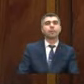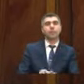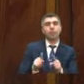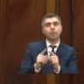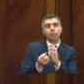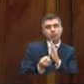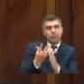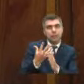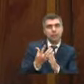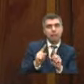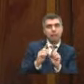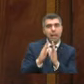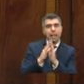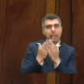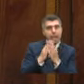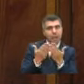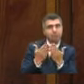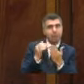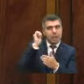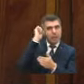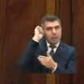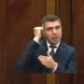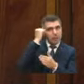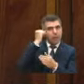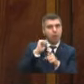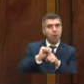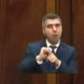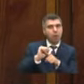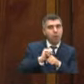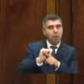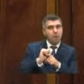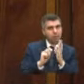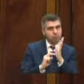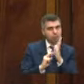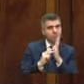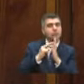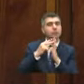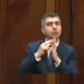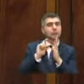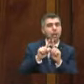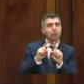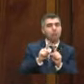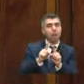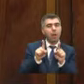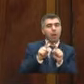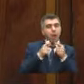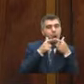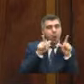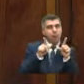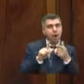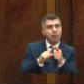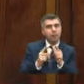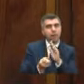الطرق التربوية، طرق التكوين بالتناوب، التكوين بالتدرج، تعزيز تلقين اللغات الأجنبية، المهارات السلوكية،